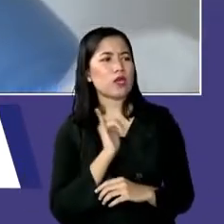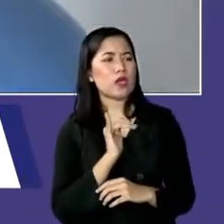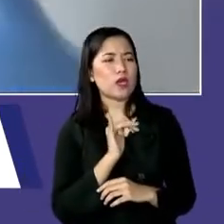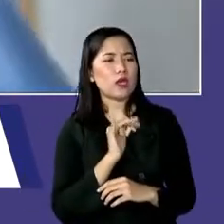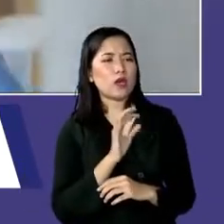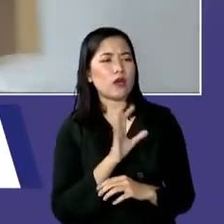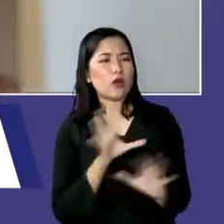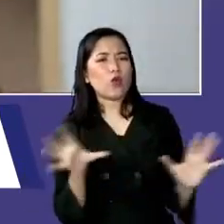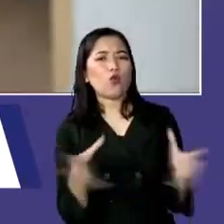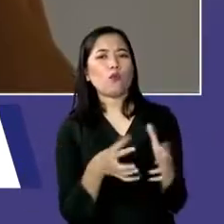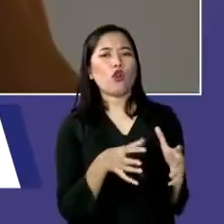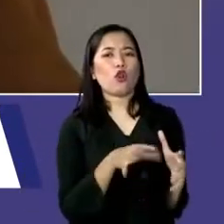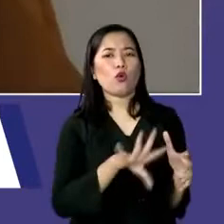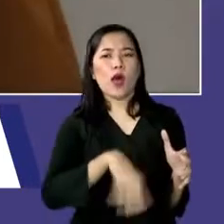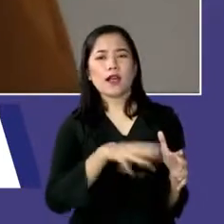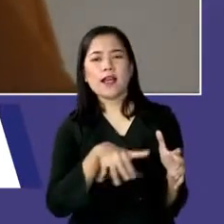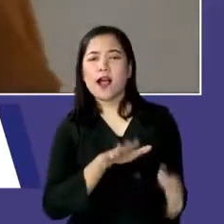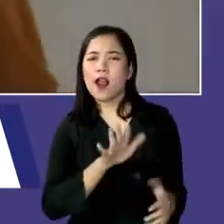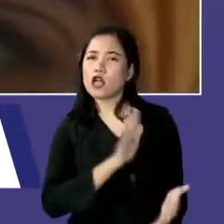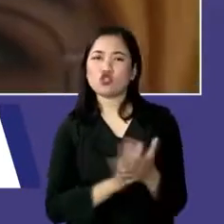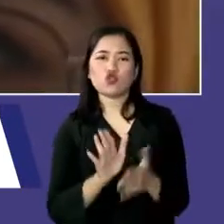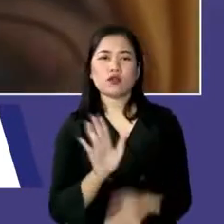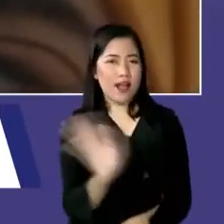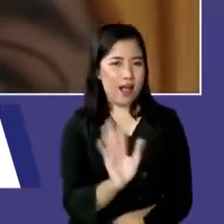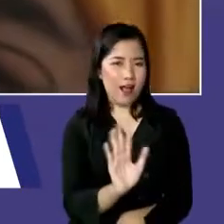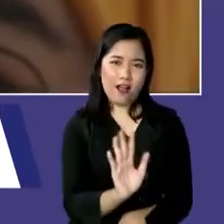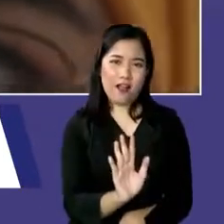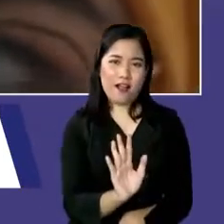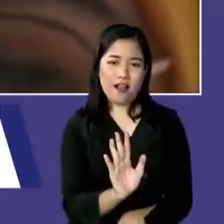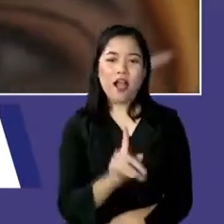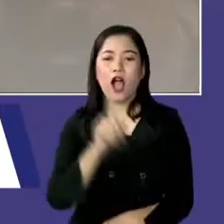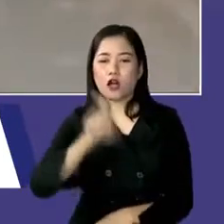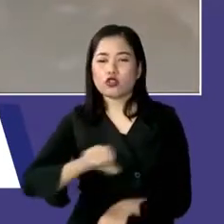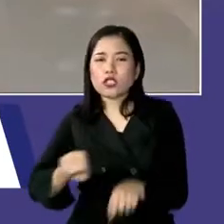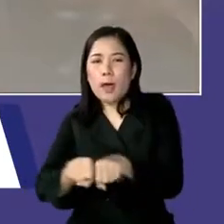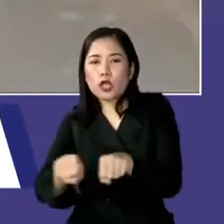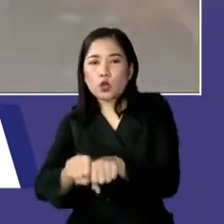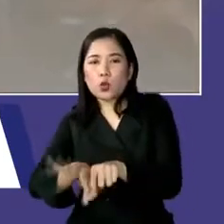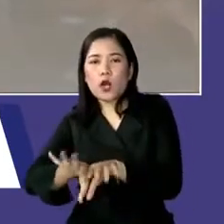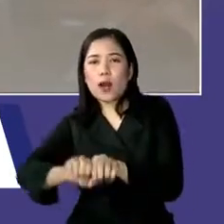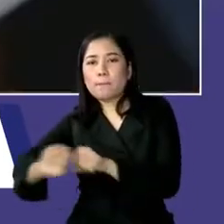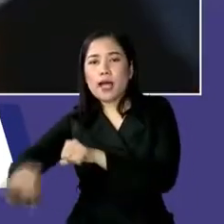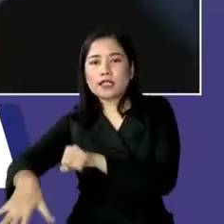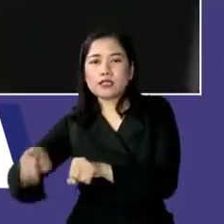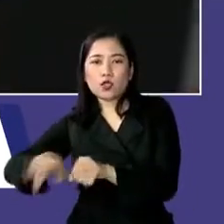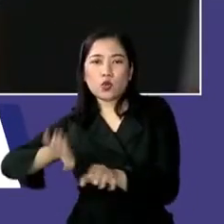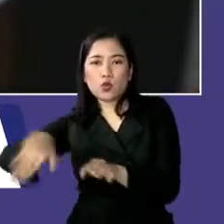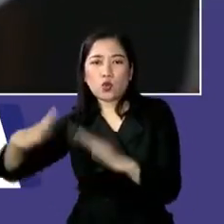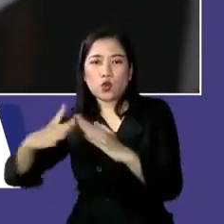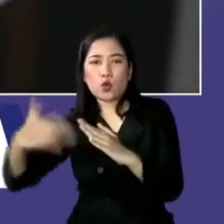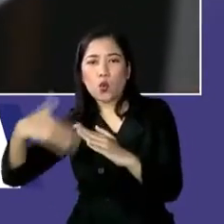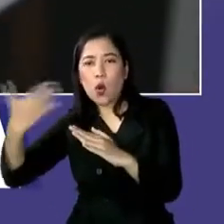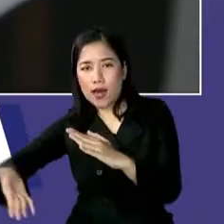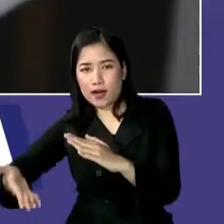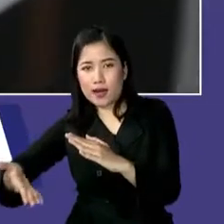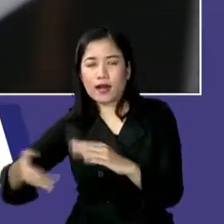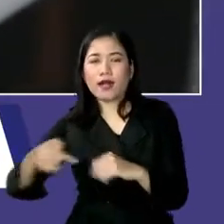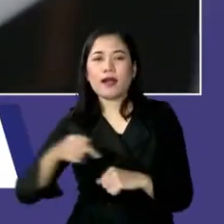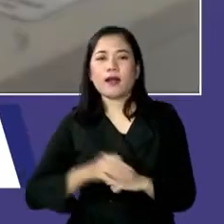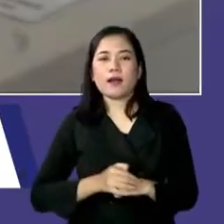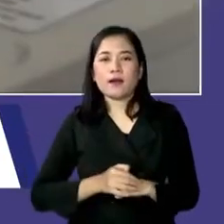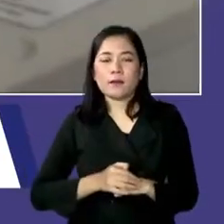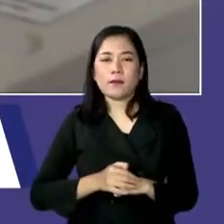atau kumpul dengan keluarga saya harus melepas sepatu saya di luar kemudian saya